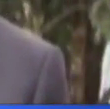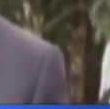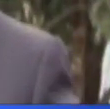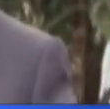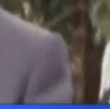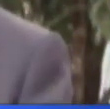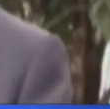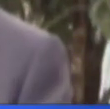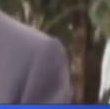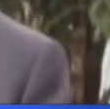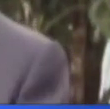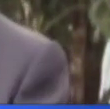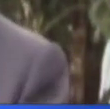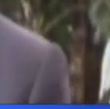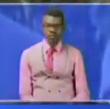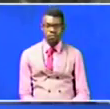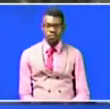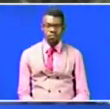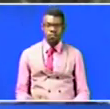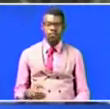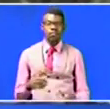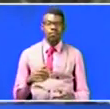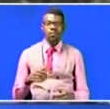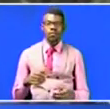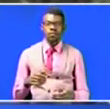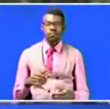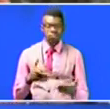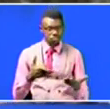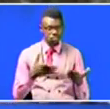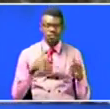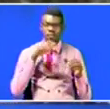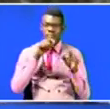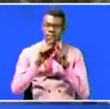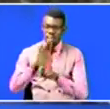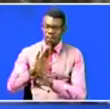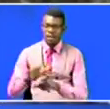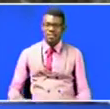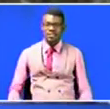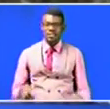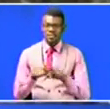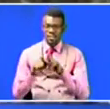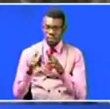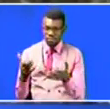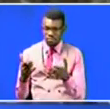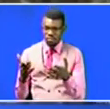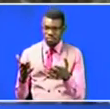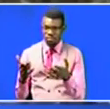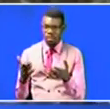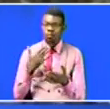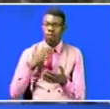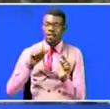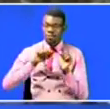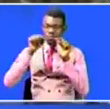Kila mmoja anayesema huyu ni ndugu yangu, tutachukua vinasaba vikioanishwa kama ndio wenyewe, basi